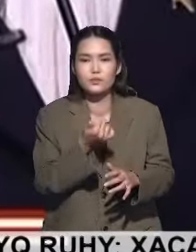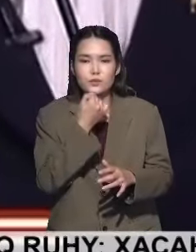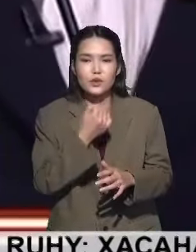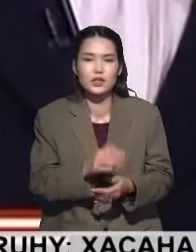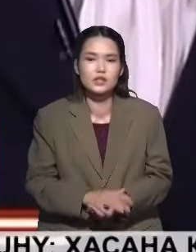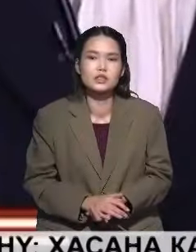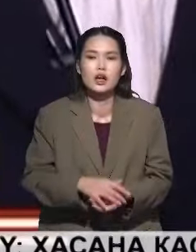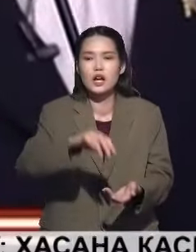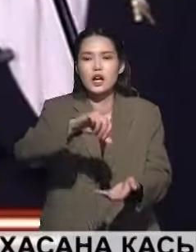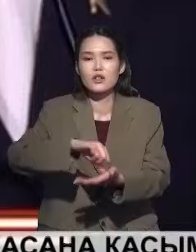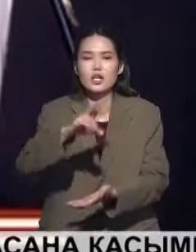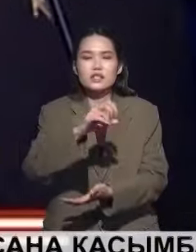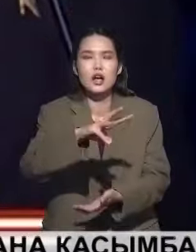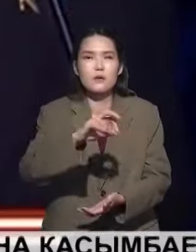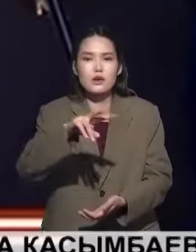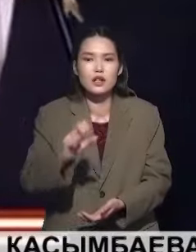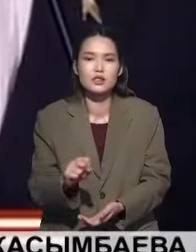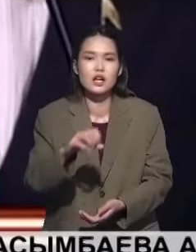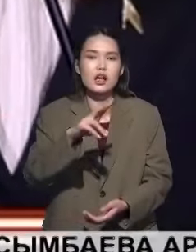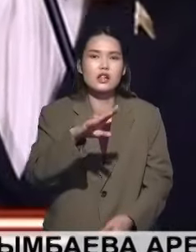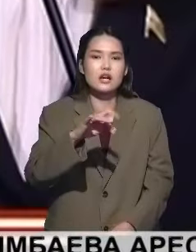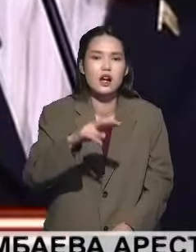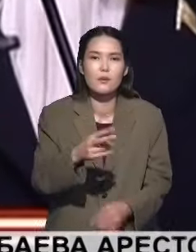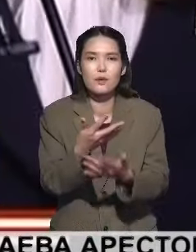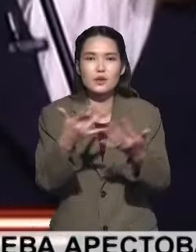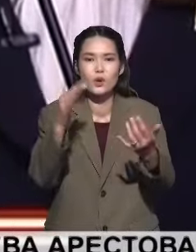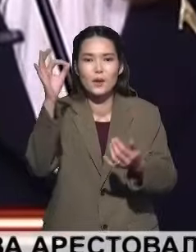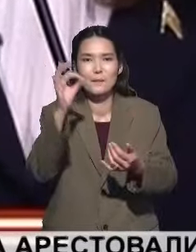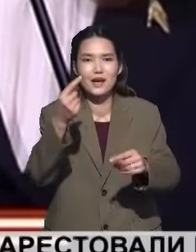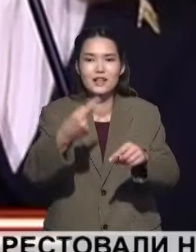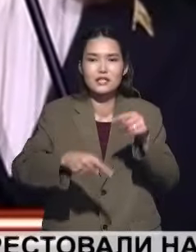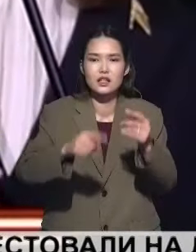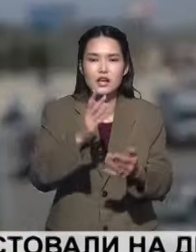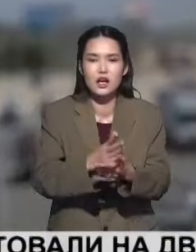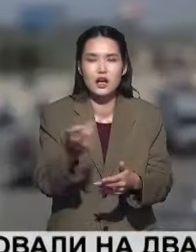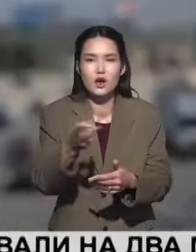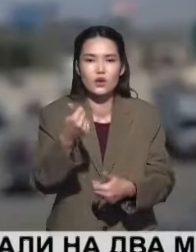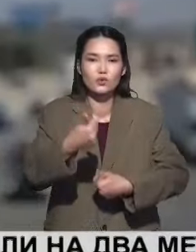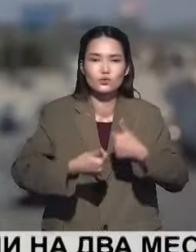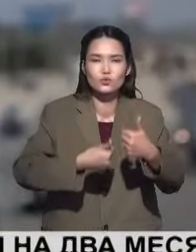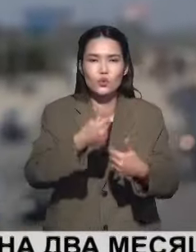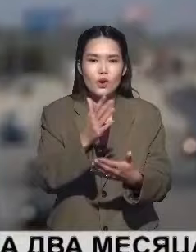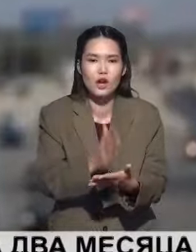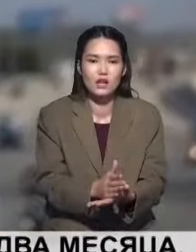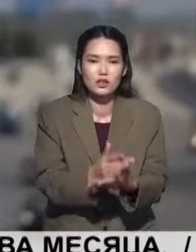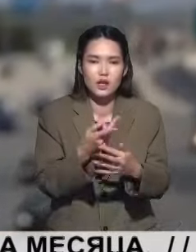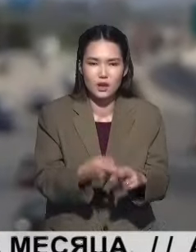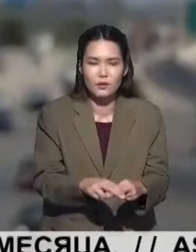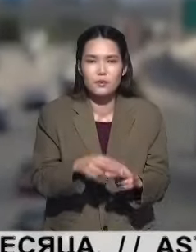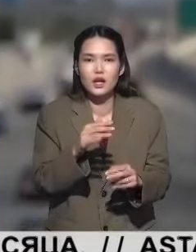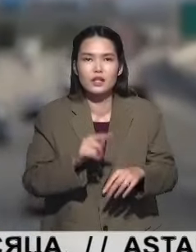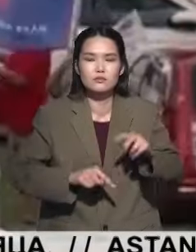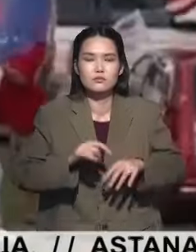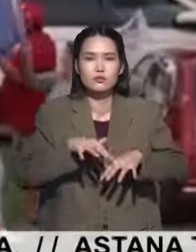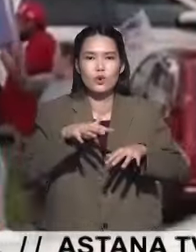Между кандидатами Камалой Харрис и Дональдом Трампом всего несколько процентов разницы. Оба идут, что называется, ноздря в ноздрю. Напряжение витает в